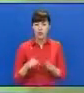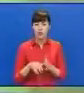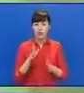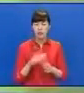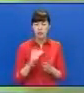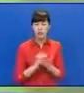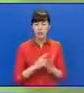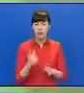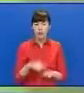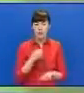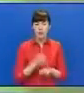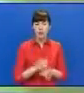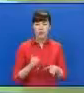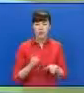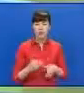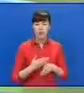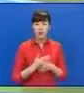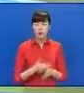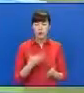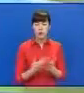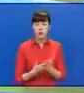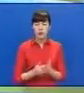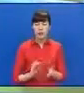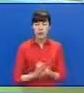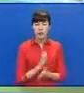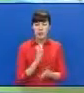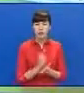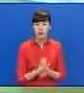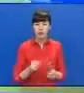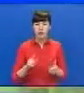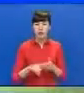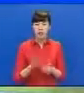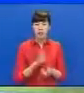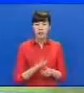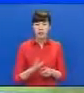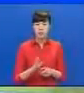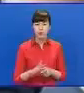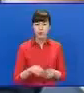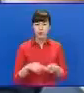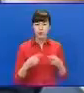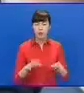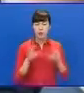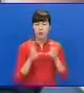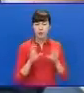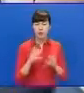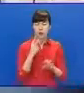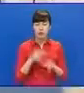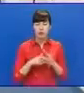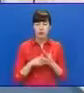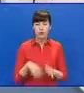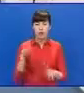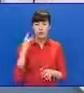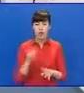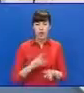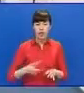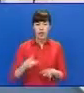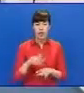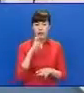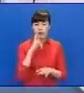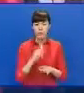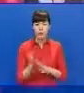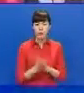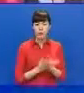бірінші басшының көмекшісі, кеңесші және баспасөз хатшыларына қатысты емес. Осы және өзге де заңда көзделген талаптарды Қазақстан Республикасы мемлекеттік